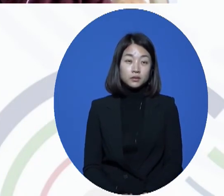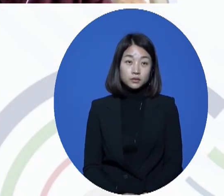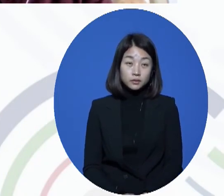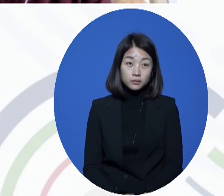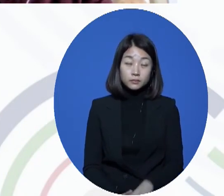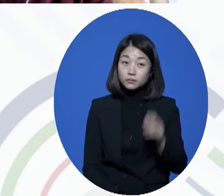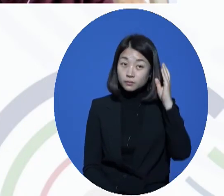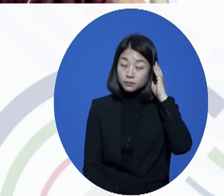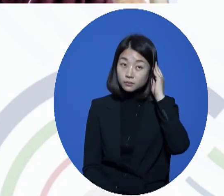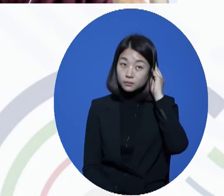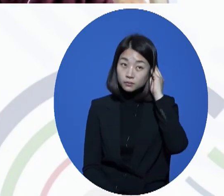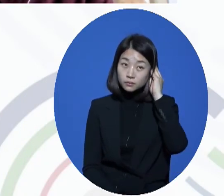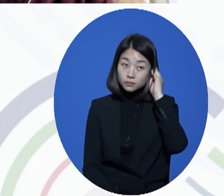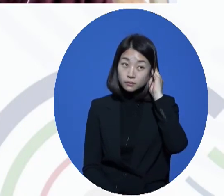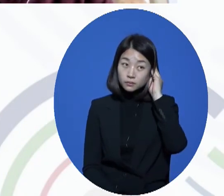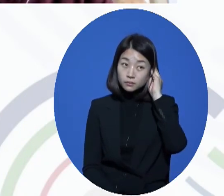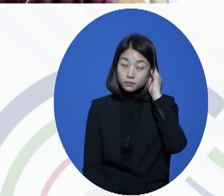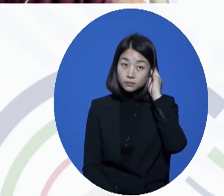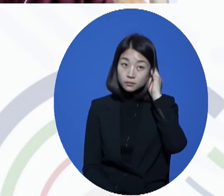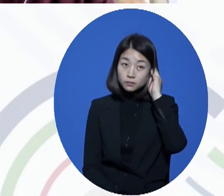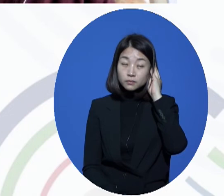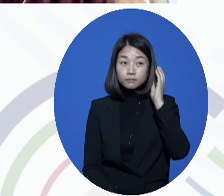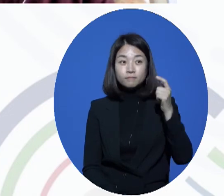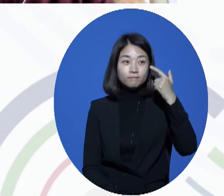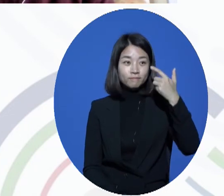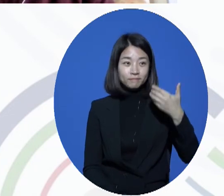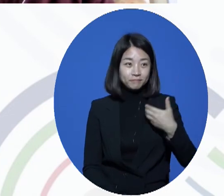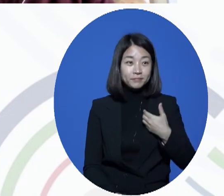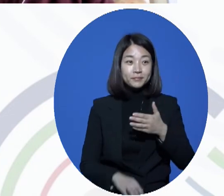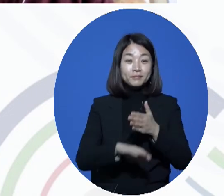Yes, thank you for your question. 네,